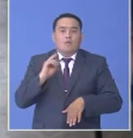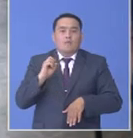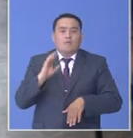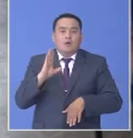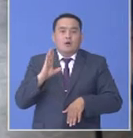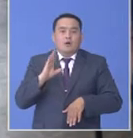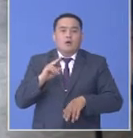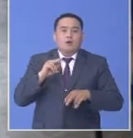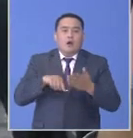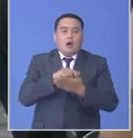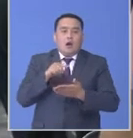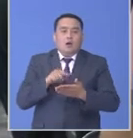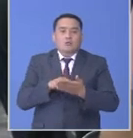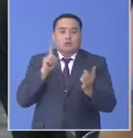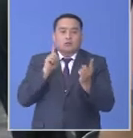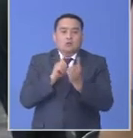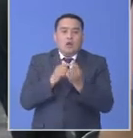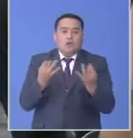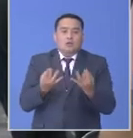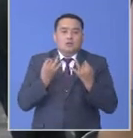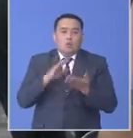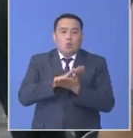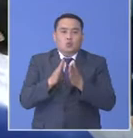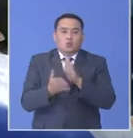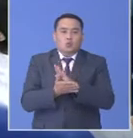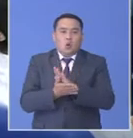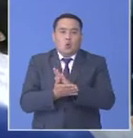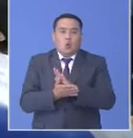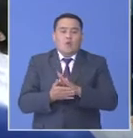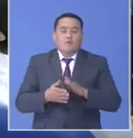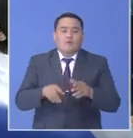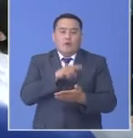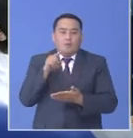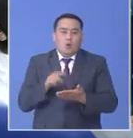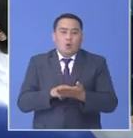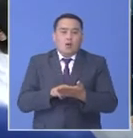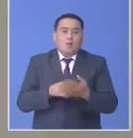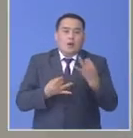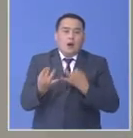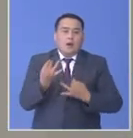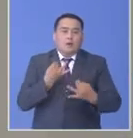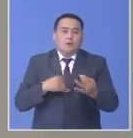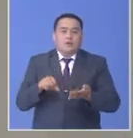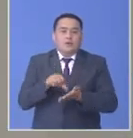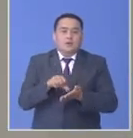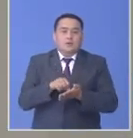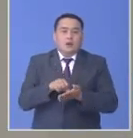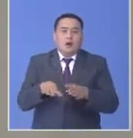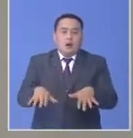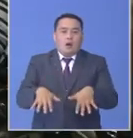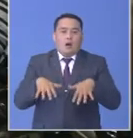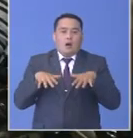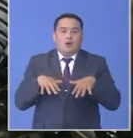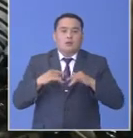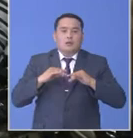сотрудниками городской больницы. Поинтересовались условиями труда, социальными вопросами. Затем они пообщались с представителями коллектива и